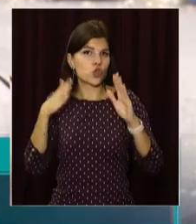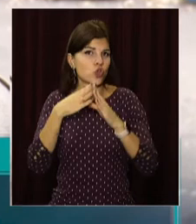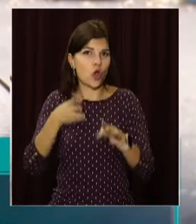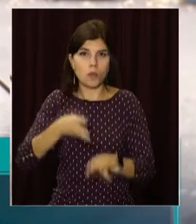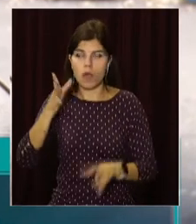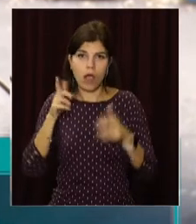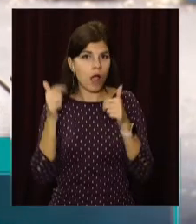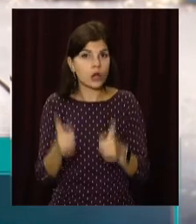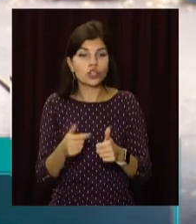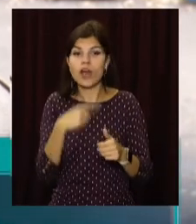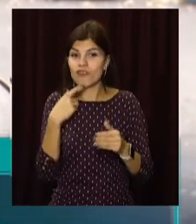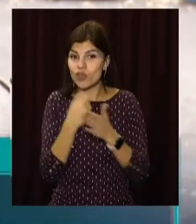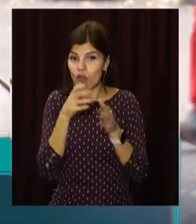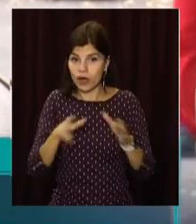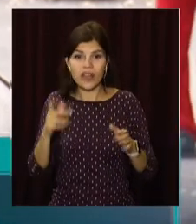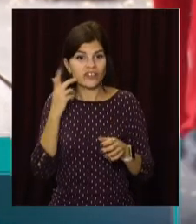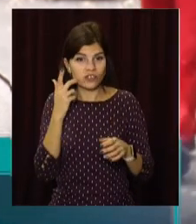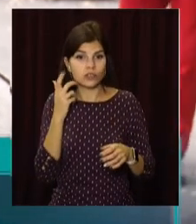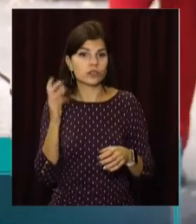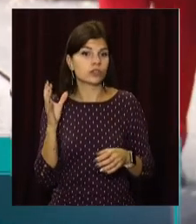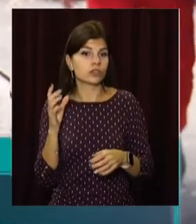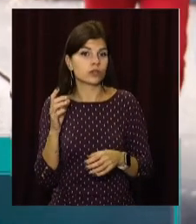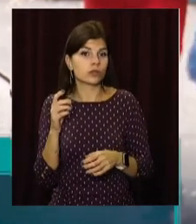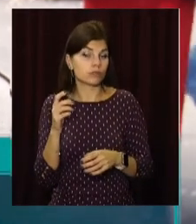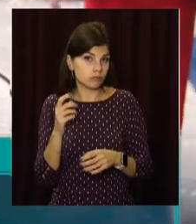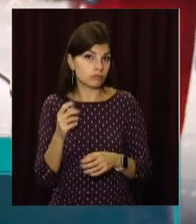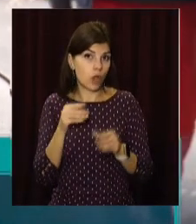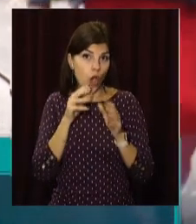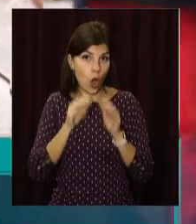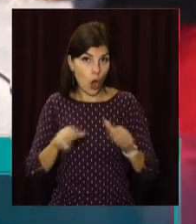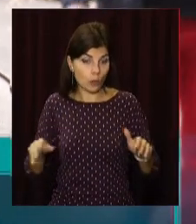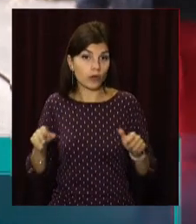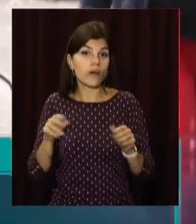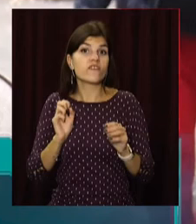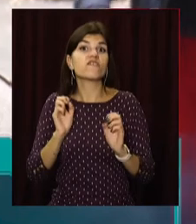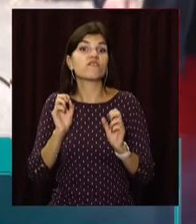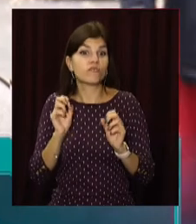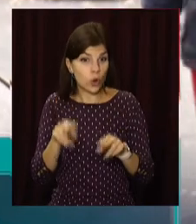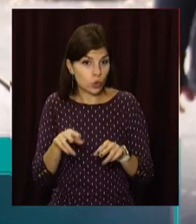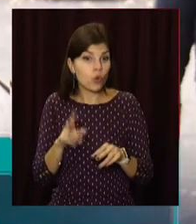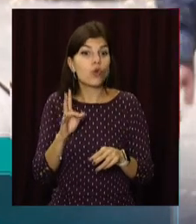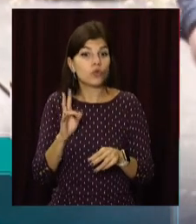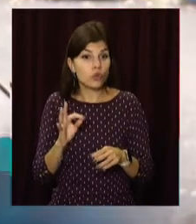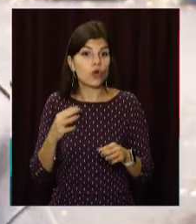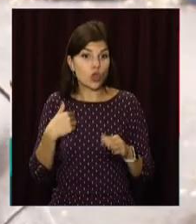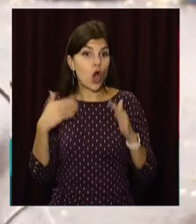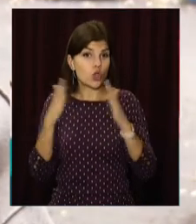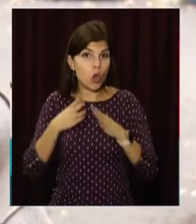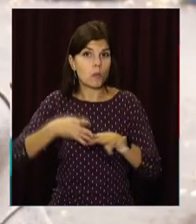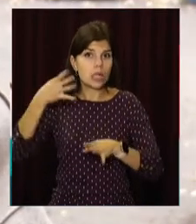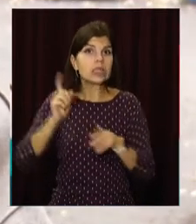щоб включили опалення. Але будинок наш теплий. Взимку ми ніколи не